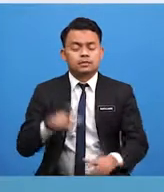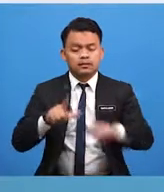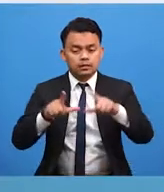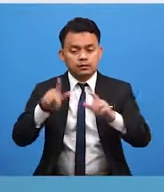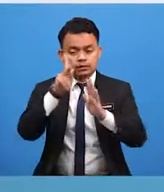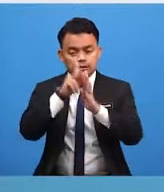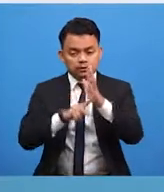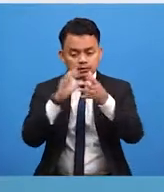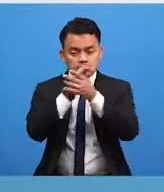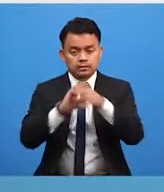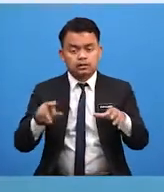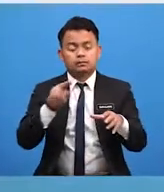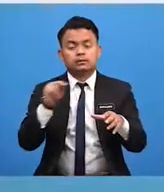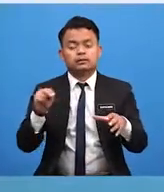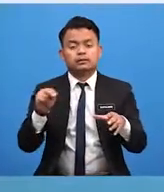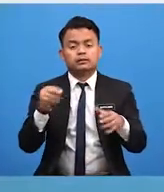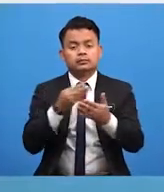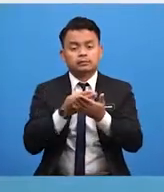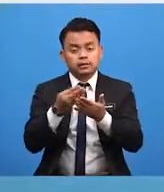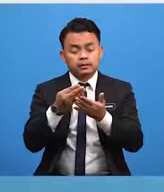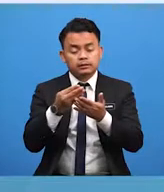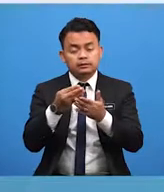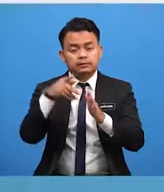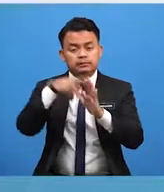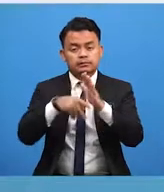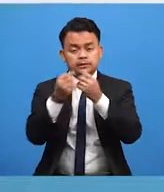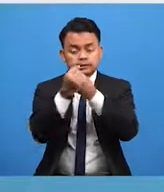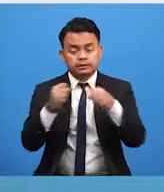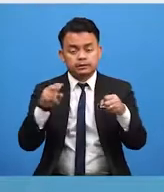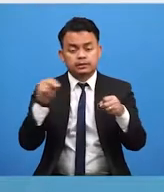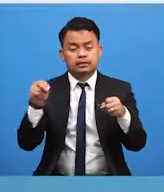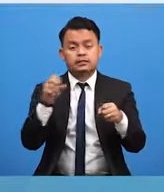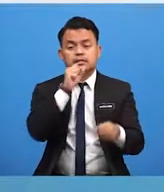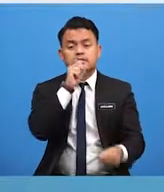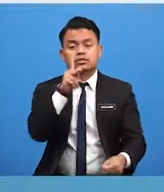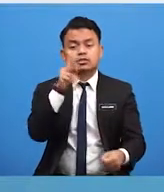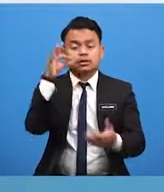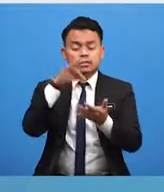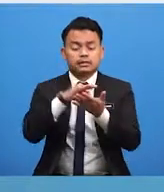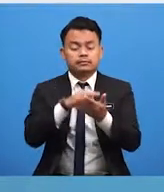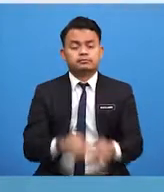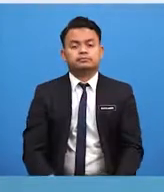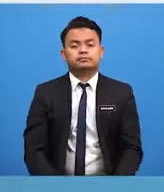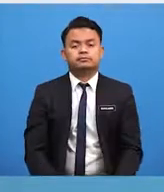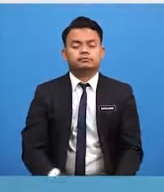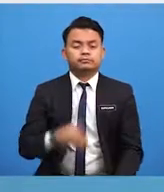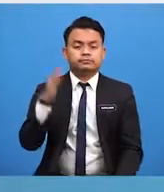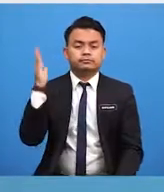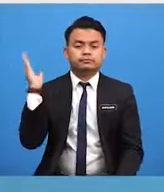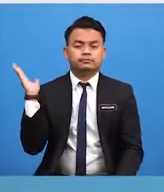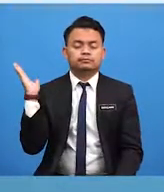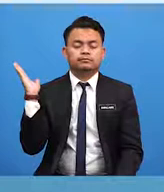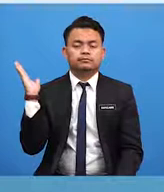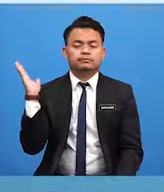Langkah keselamatan bagi penyediaan stok ayam. Sentiasa berwaspada ketika